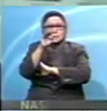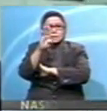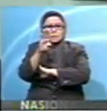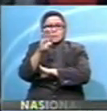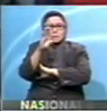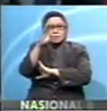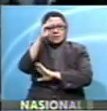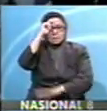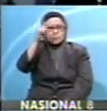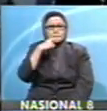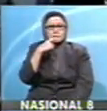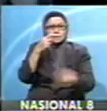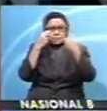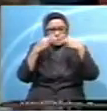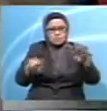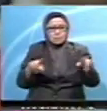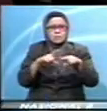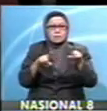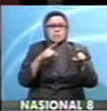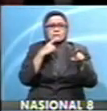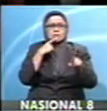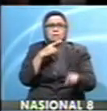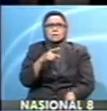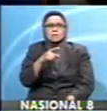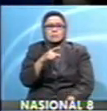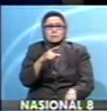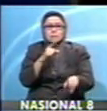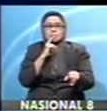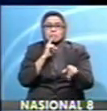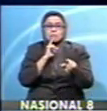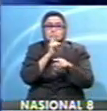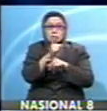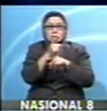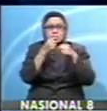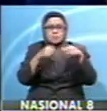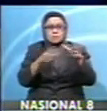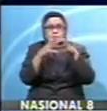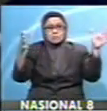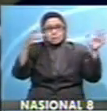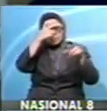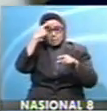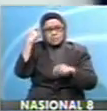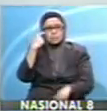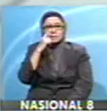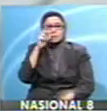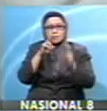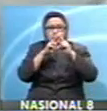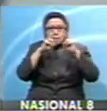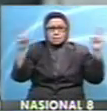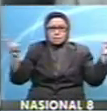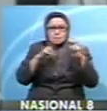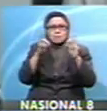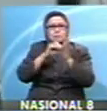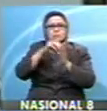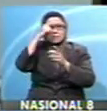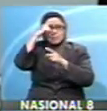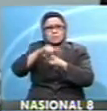disifatkan satu kehilangan besar bagi kerajaan Negeri kerana arwah merupakan permata yang amat bernilai dalam sukan paralimpik negara pihaknya dan kerajaan